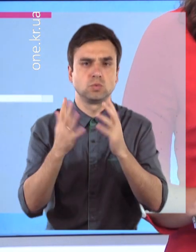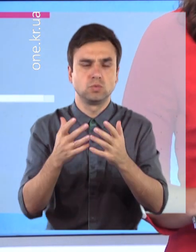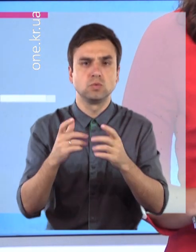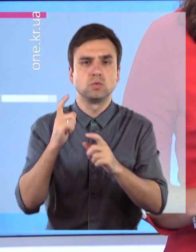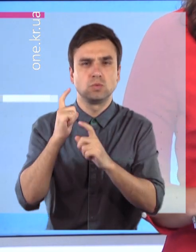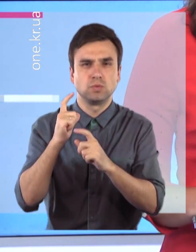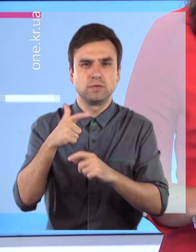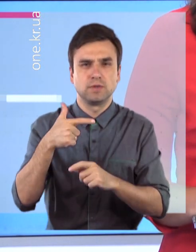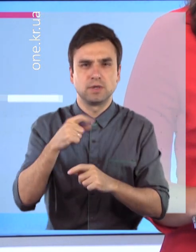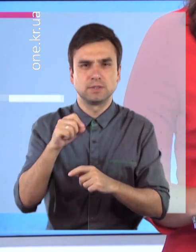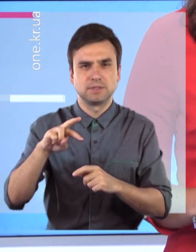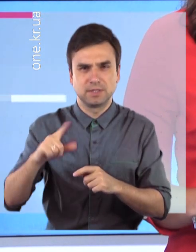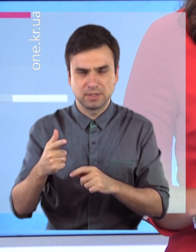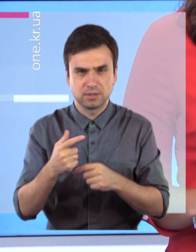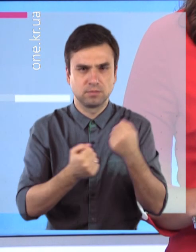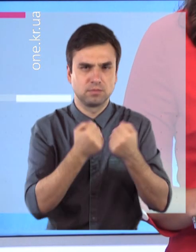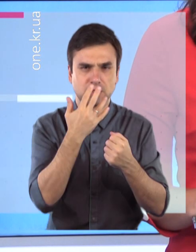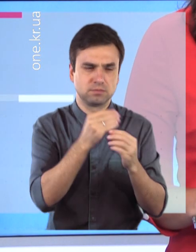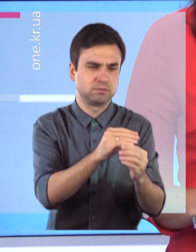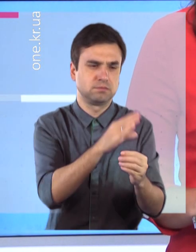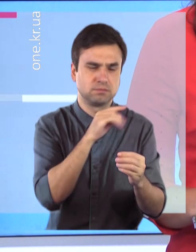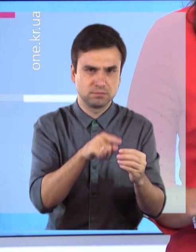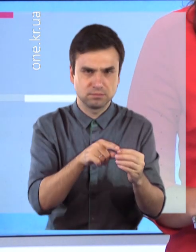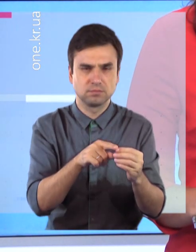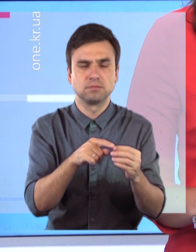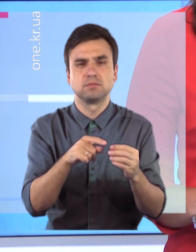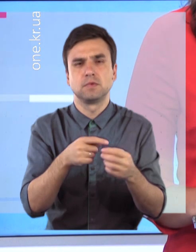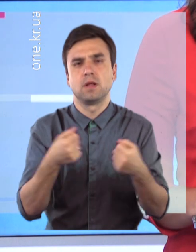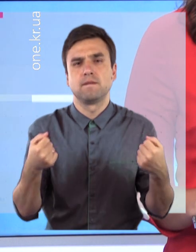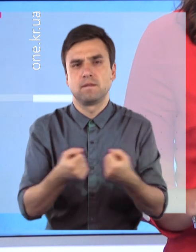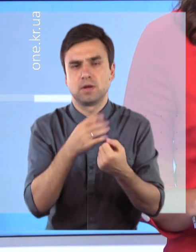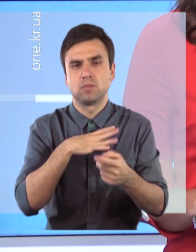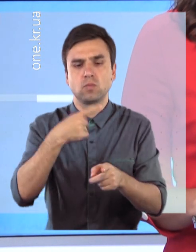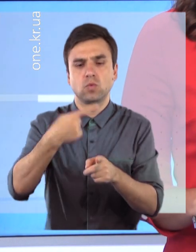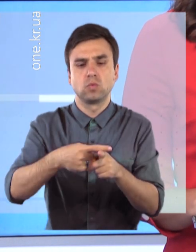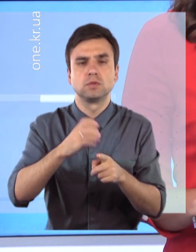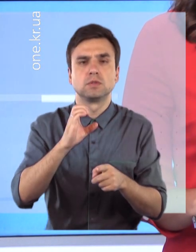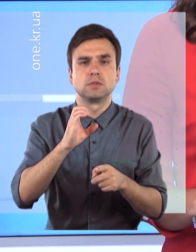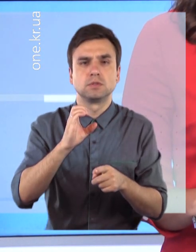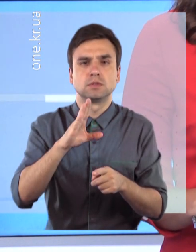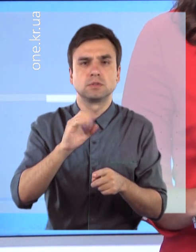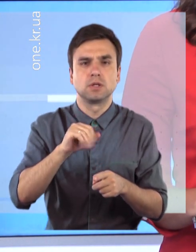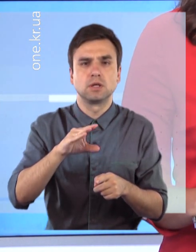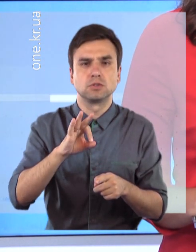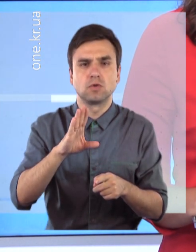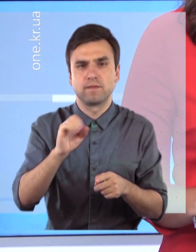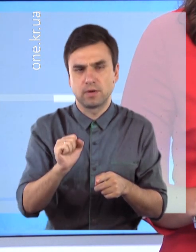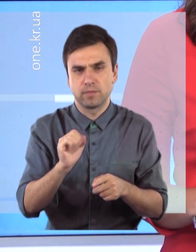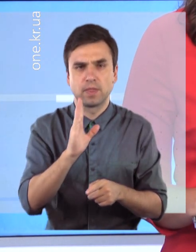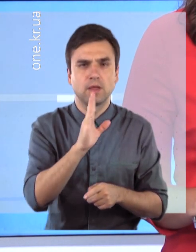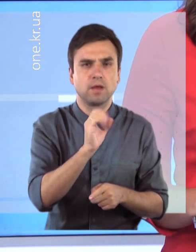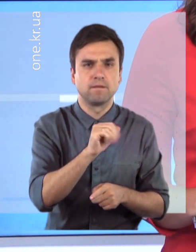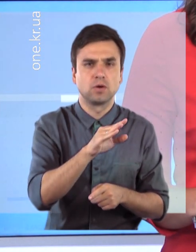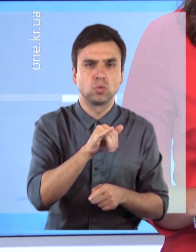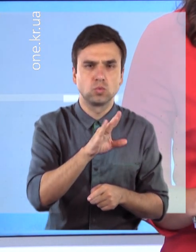«Газель» проти «Шевроле». Вранці 23 серпня у Покровському районі також сталася аварія. На перехресті вулиць Стасова та